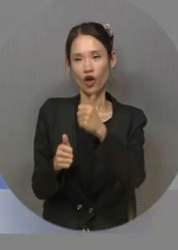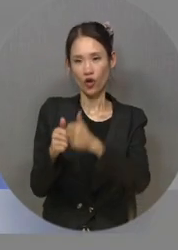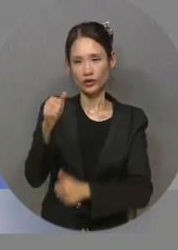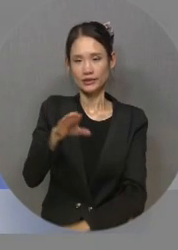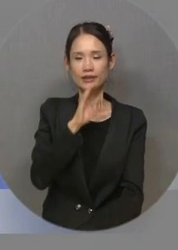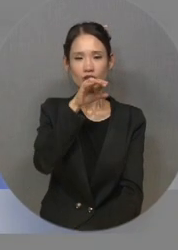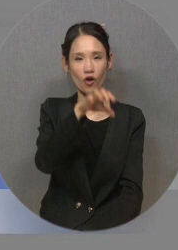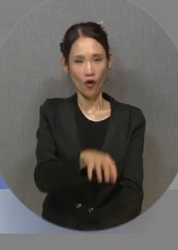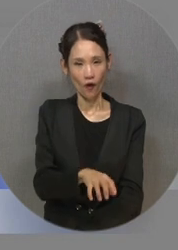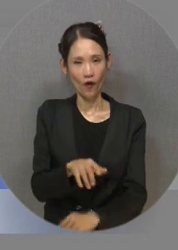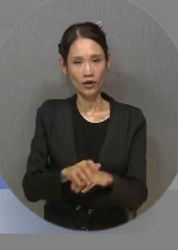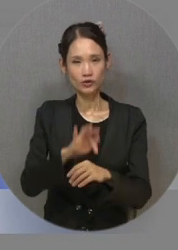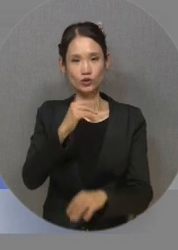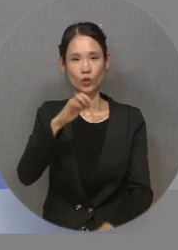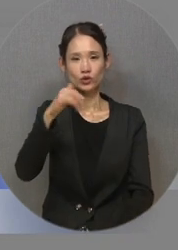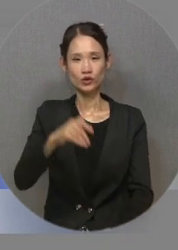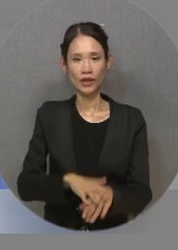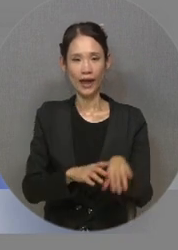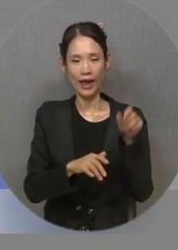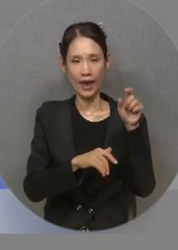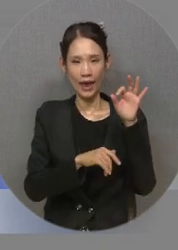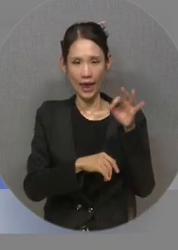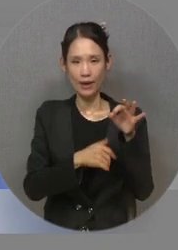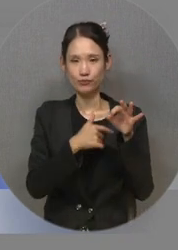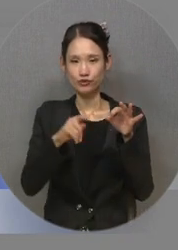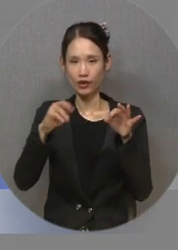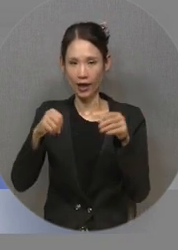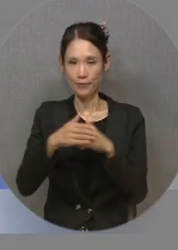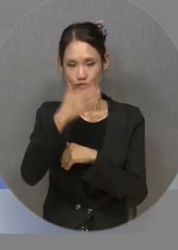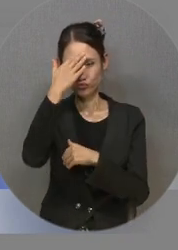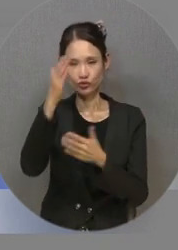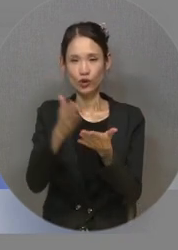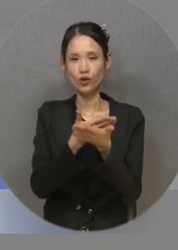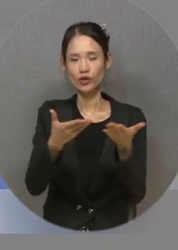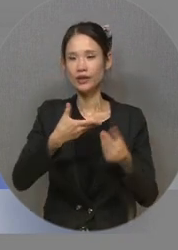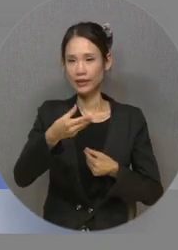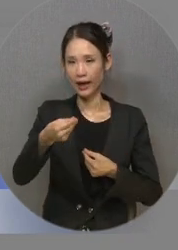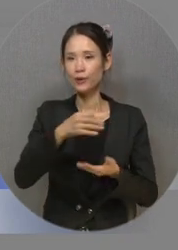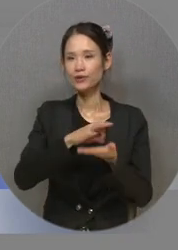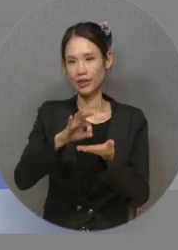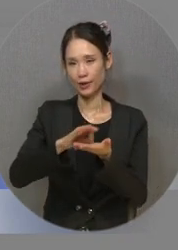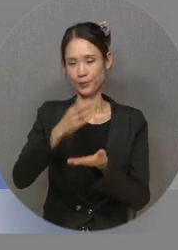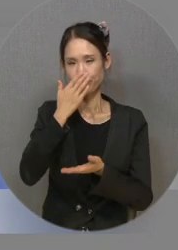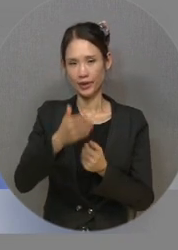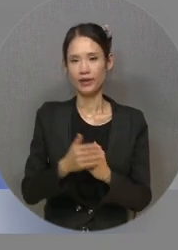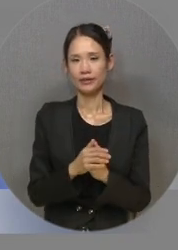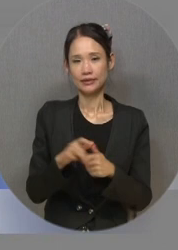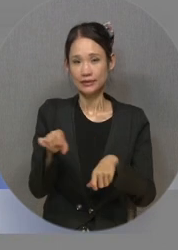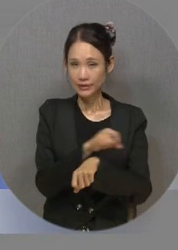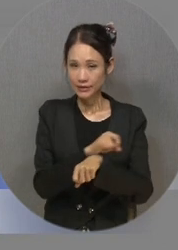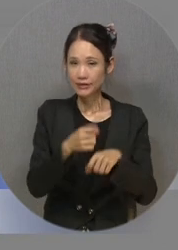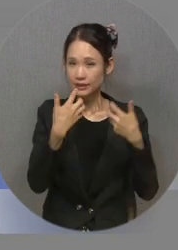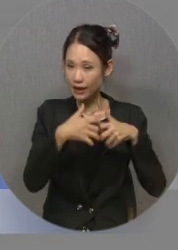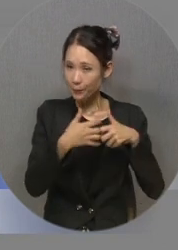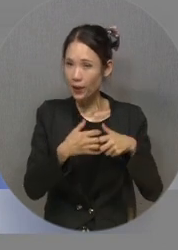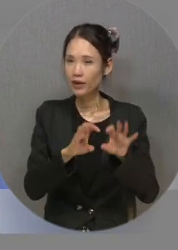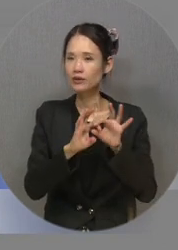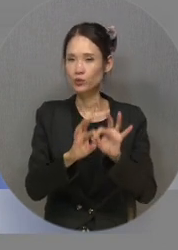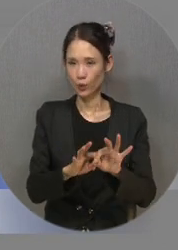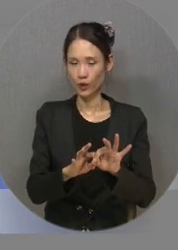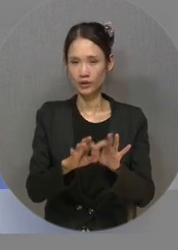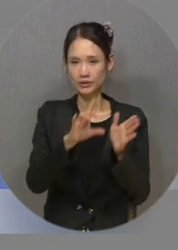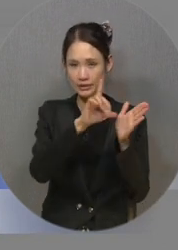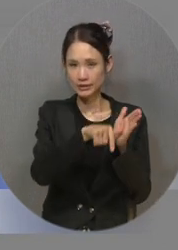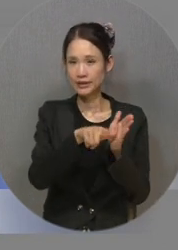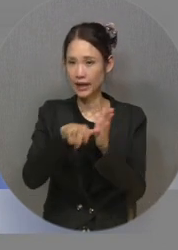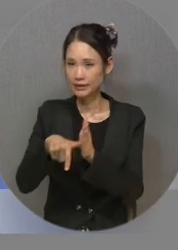현장에서 소출력 FM 라디오 단말기를 무료로 대여해 사용할 수 있습니다 특히 단말기를 통해